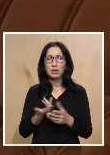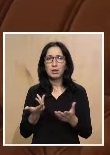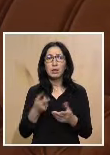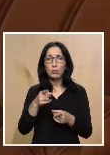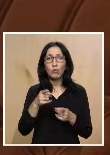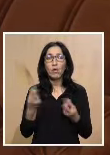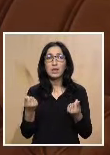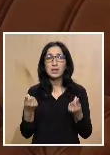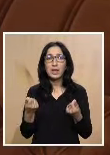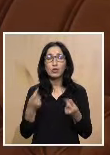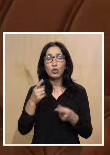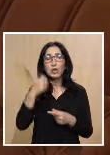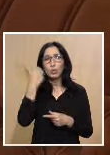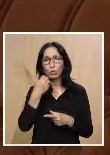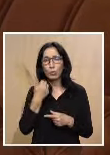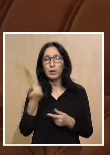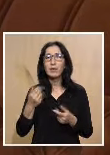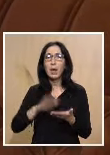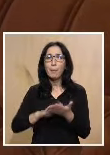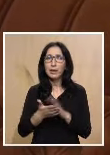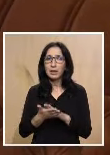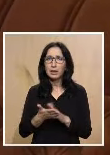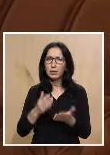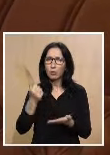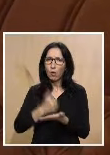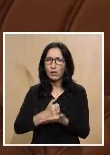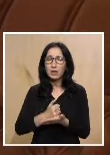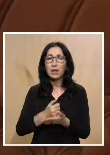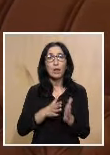са... това значи, че те са одобрени, патентовани и